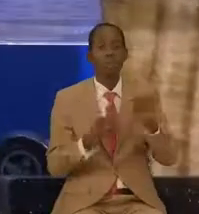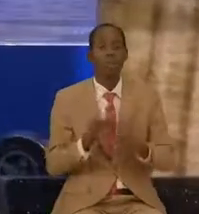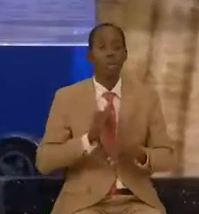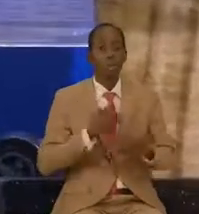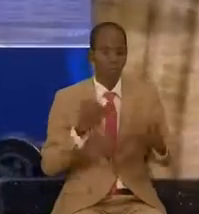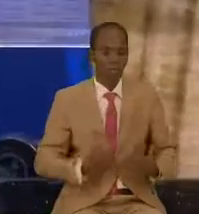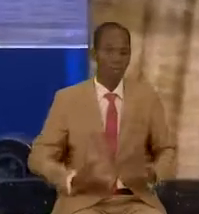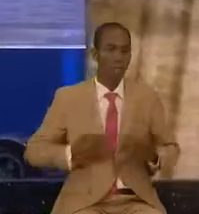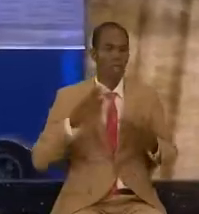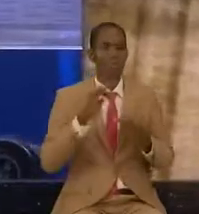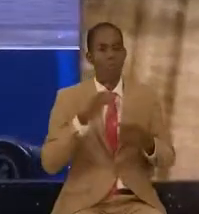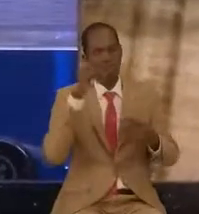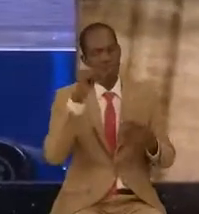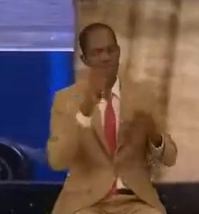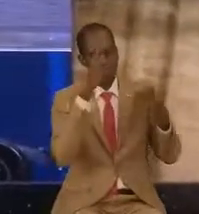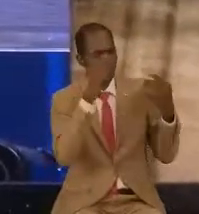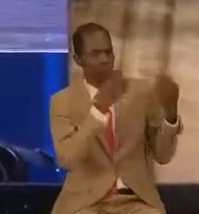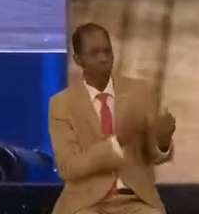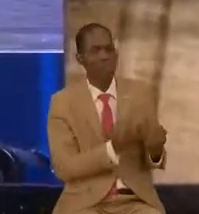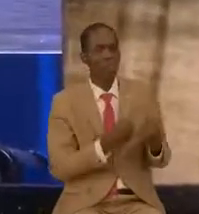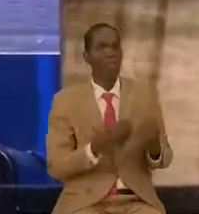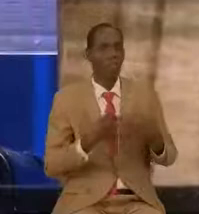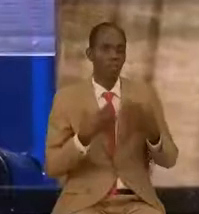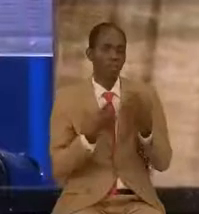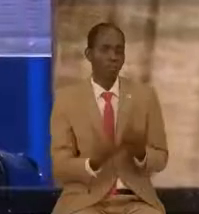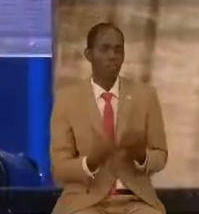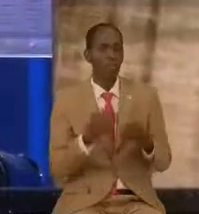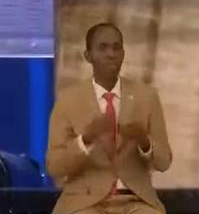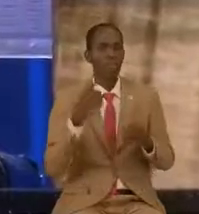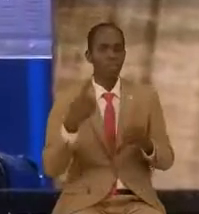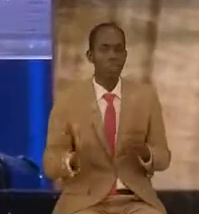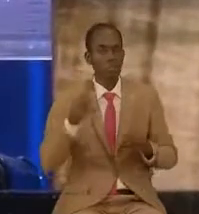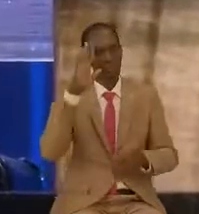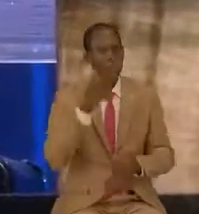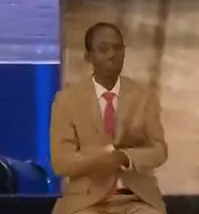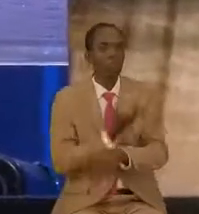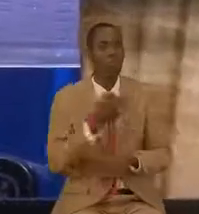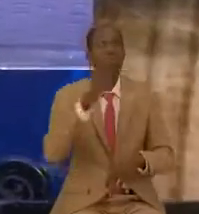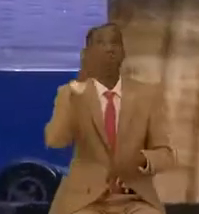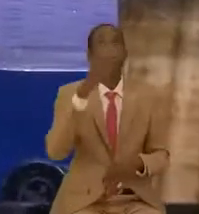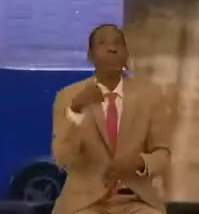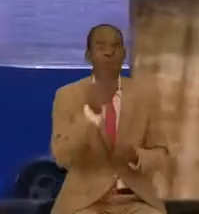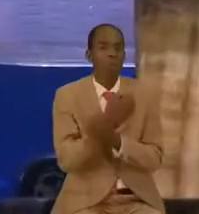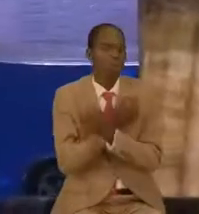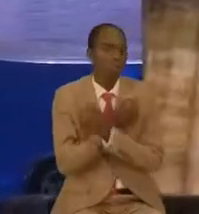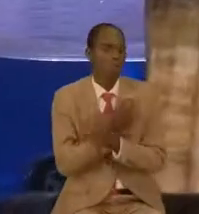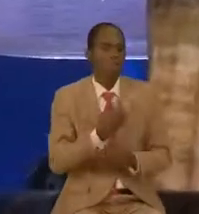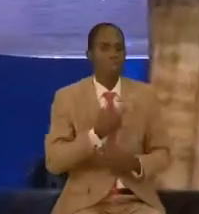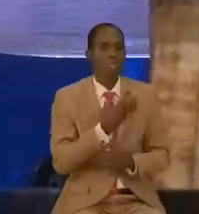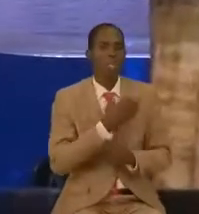Maintenant, je vis par la confiance et par la foi au Fils de Dieu qui m'a